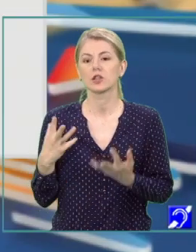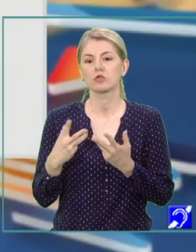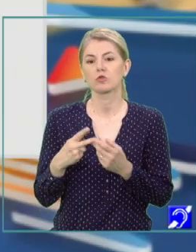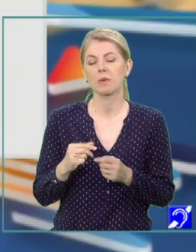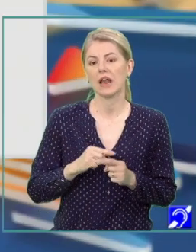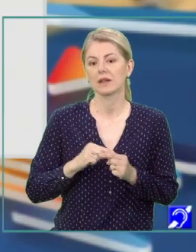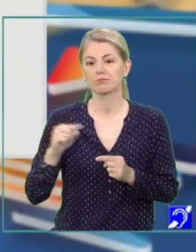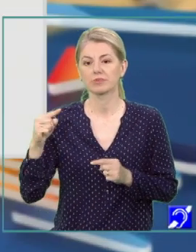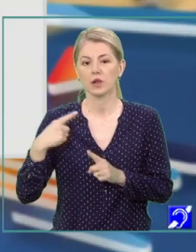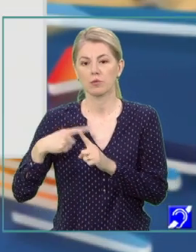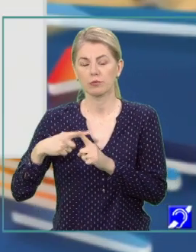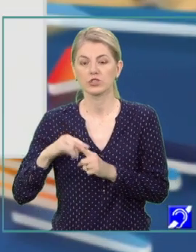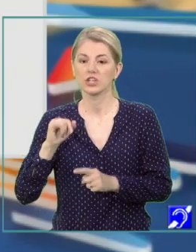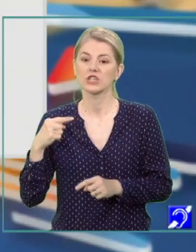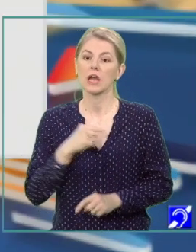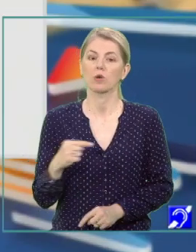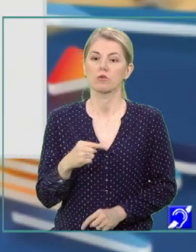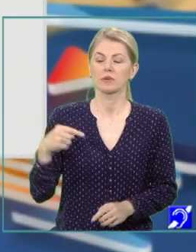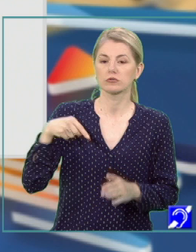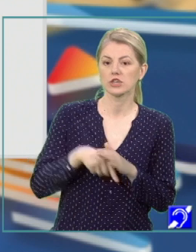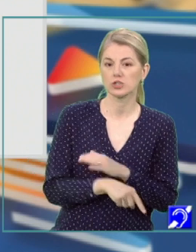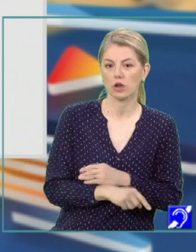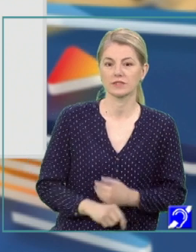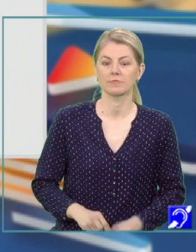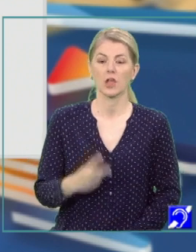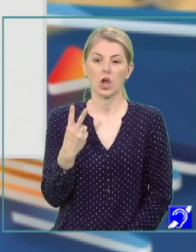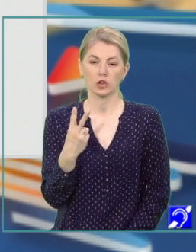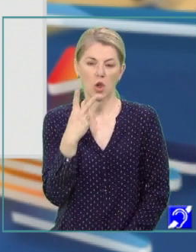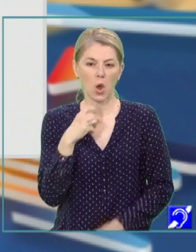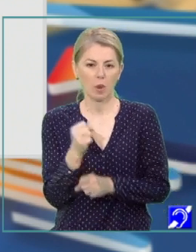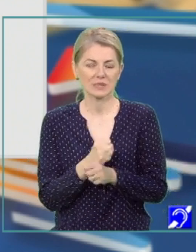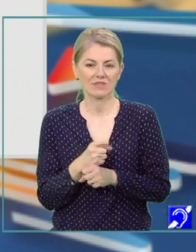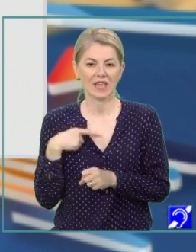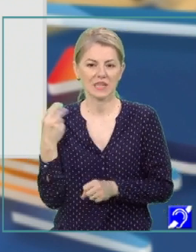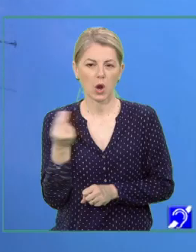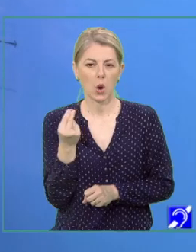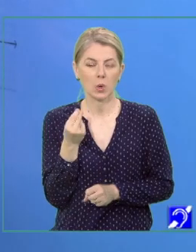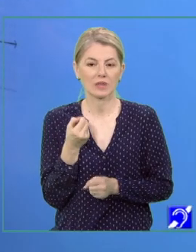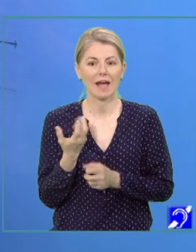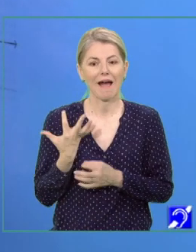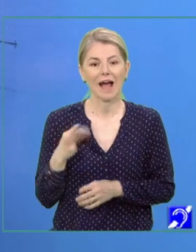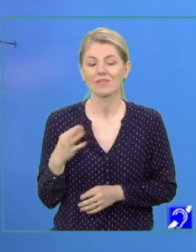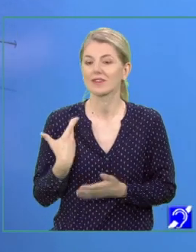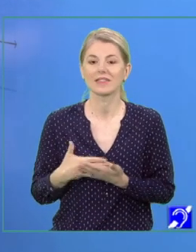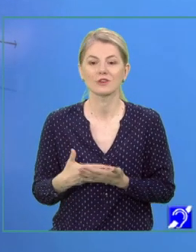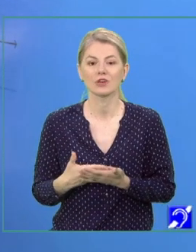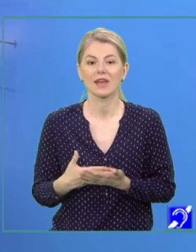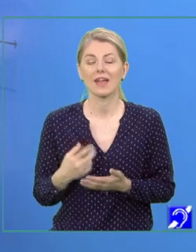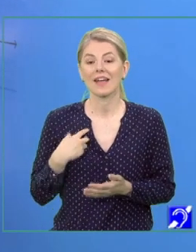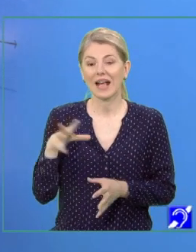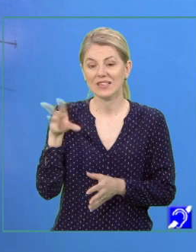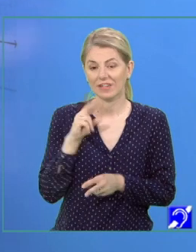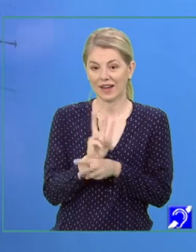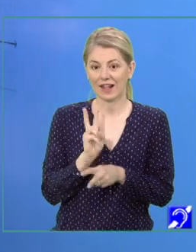axa reală, le-am pus și pe cele negative. 2-ul acesta, observați că este colorat puțin altfel. De ce? Ca să vă